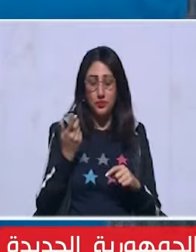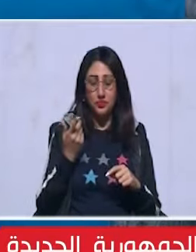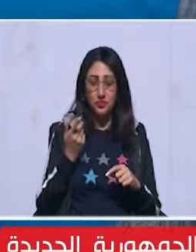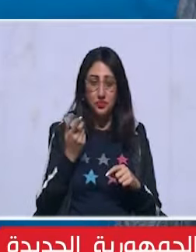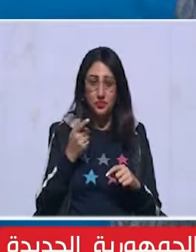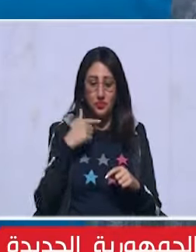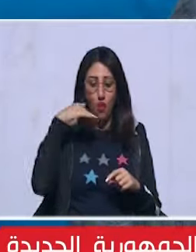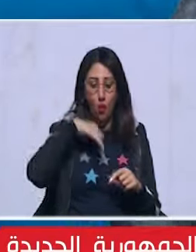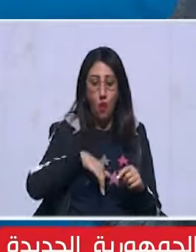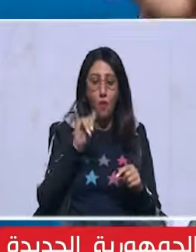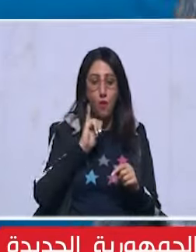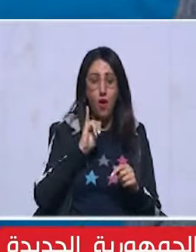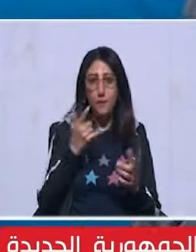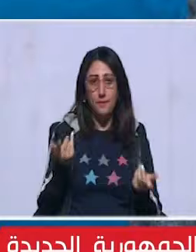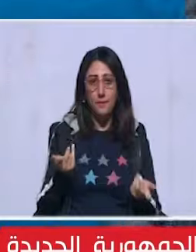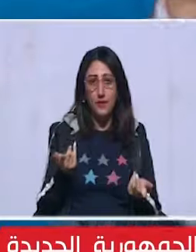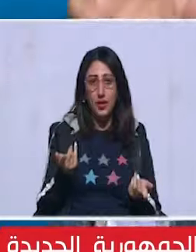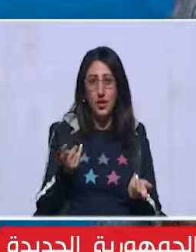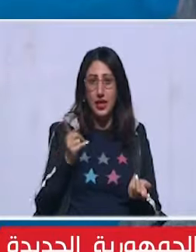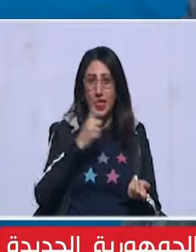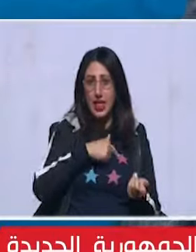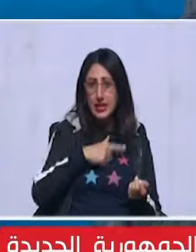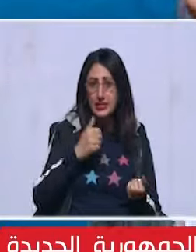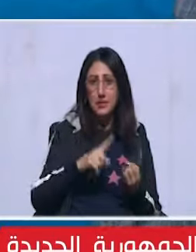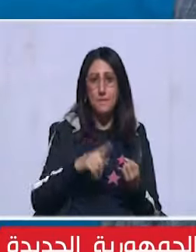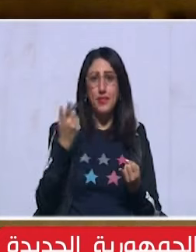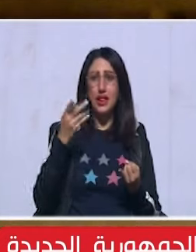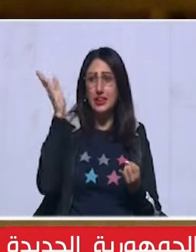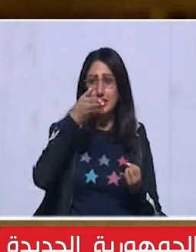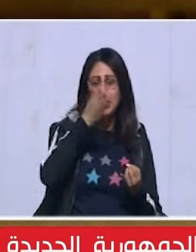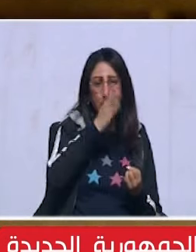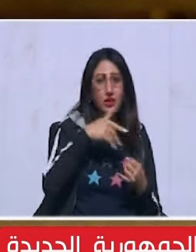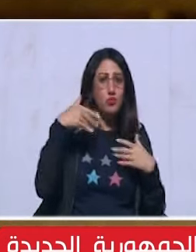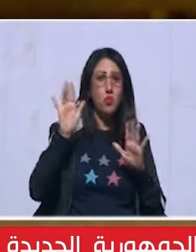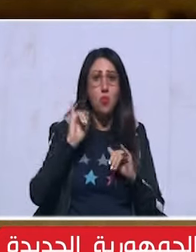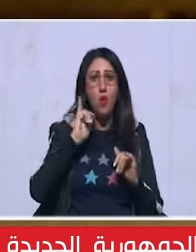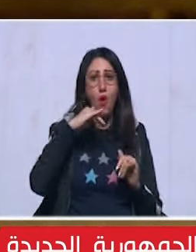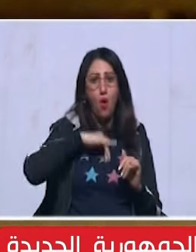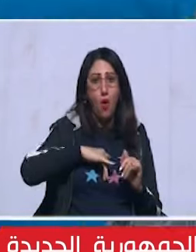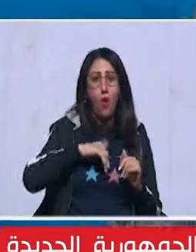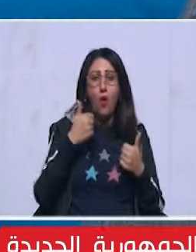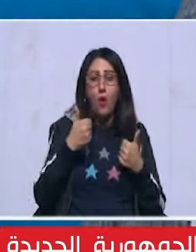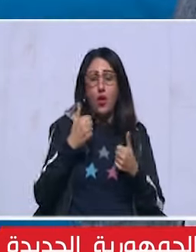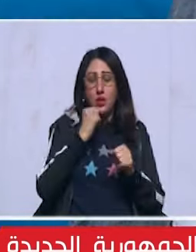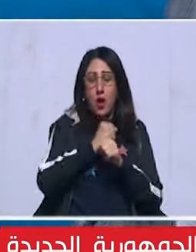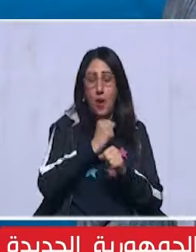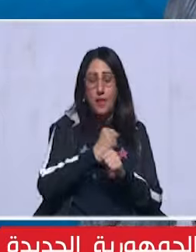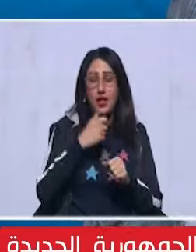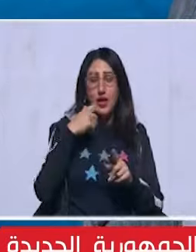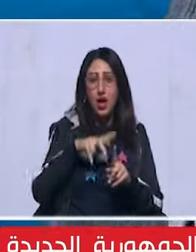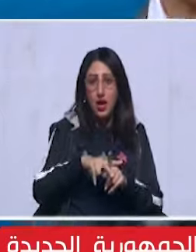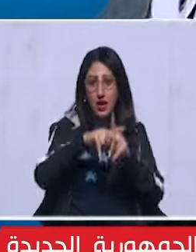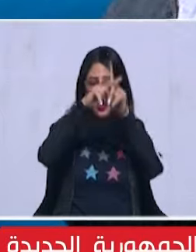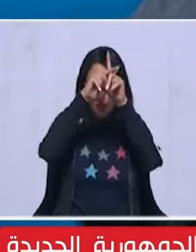الى عمقها ليس قضيه الاسماء والمسميات والتواريخ اذا الفرق ايه بين الاسراء والمعراج الاسراء رحله